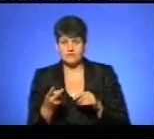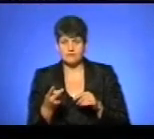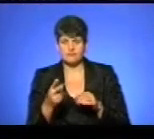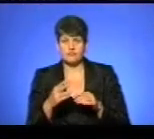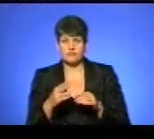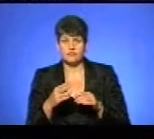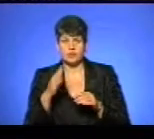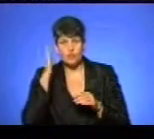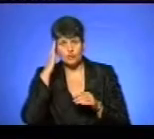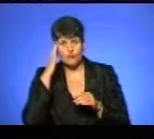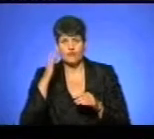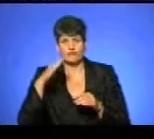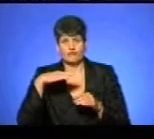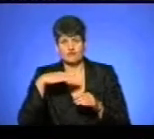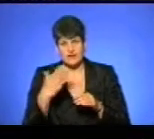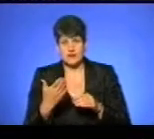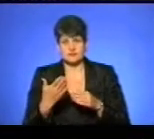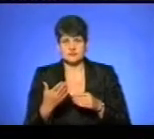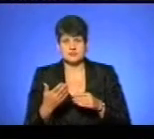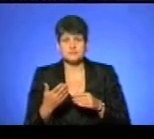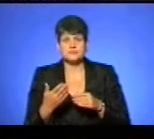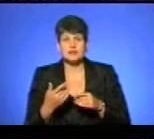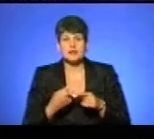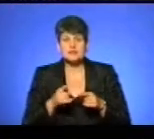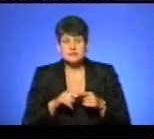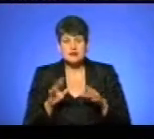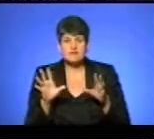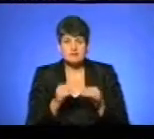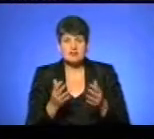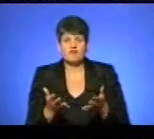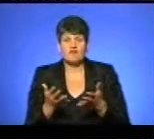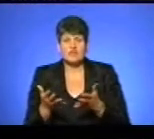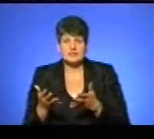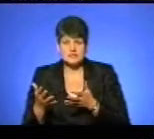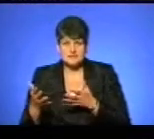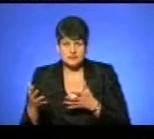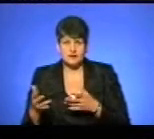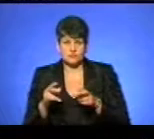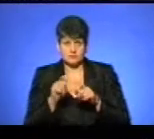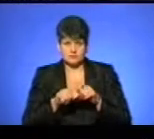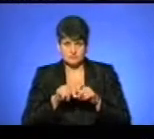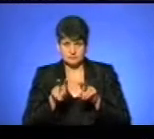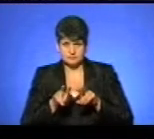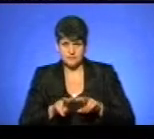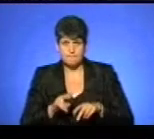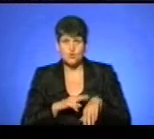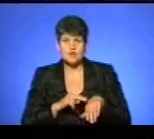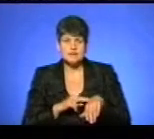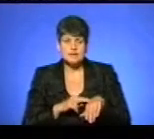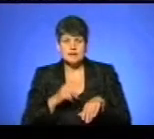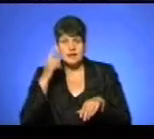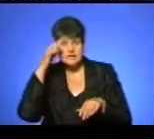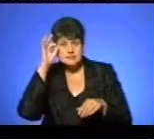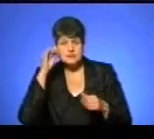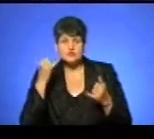вдарився, можливо, головою об підлогу. Значить, це все з'ясовують, в ході слідства будуть з'ясовувати поліцейські. На сьогоднішній